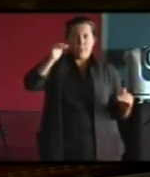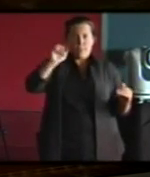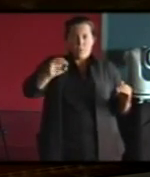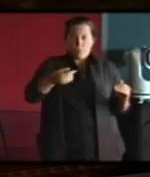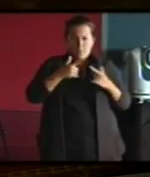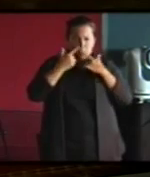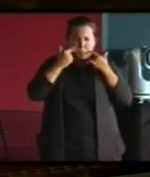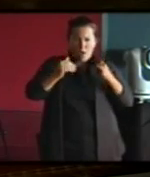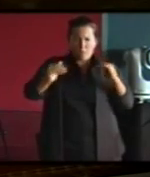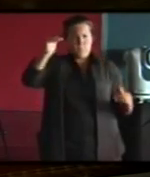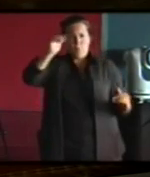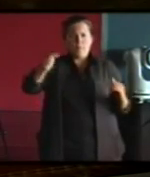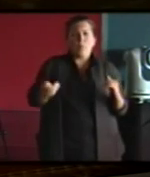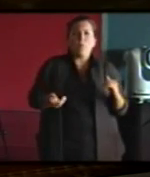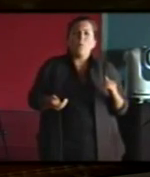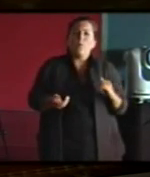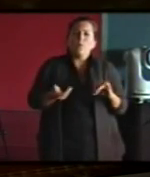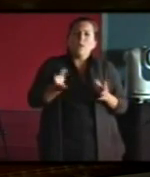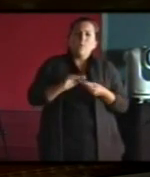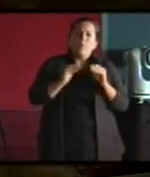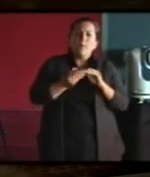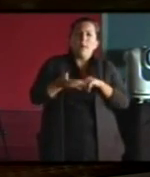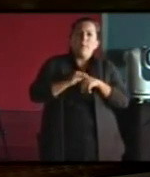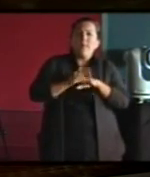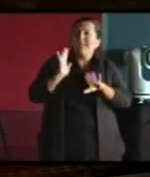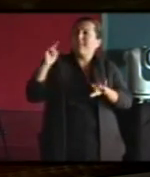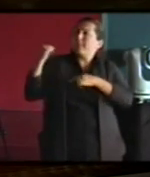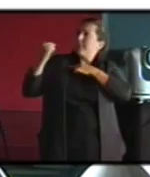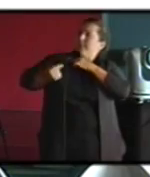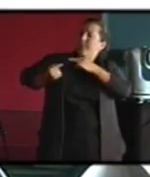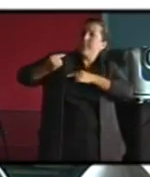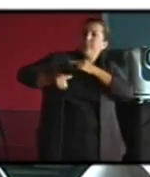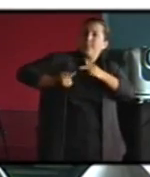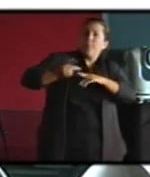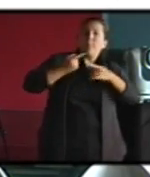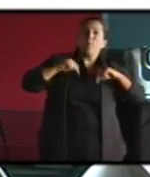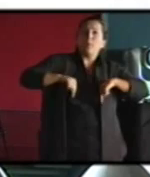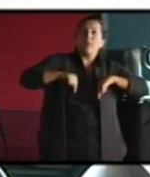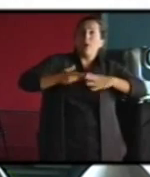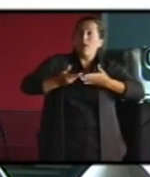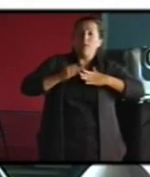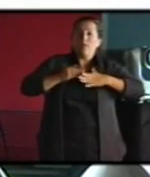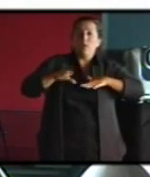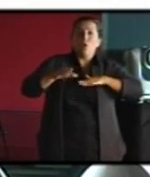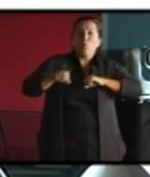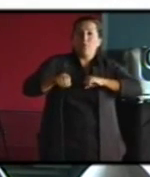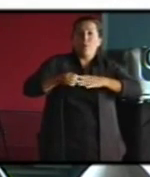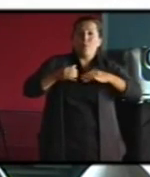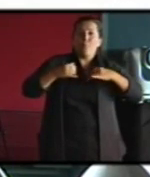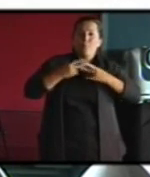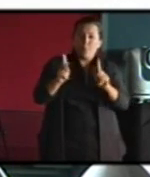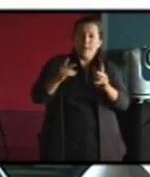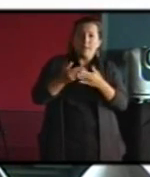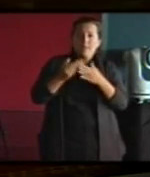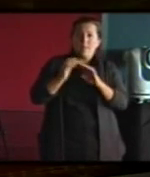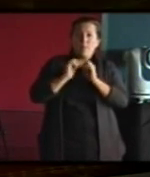à mon avis, condamne un petit peu une politique traditionnelle des autorités publiques, en tout cas en France, qui consiste à